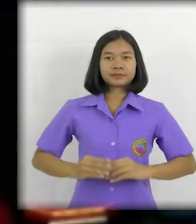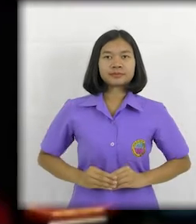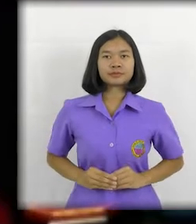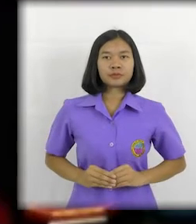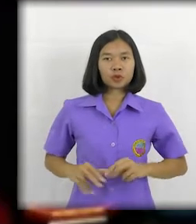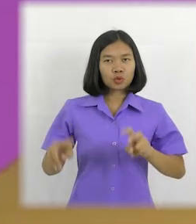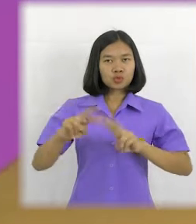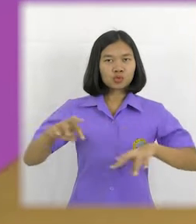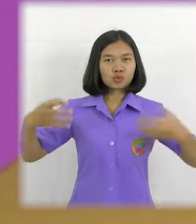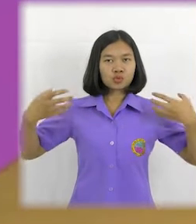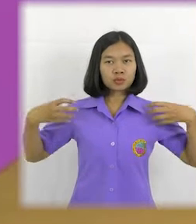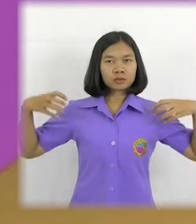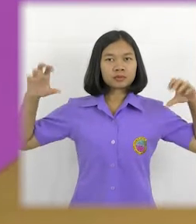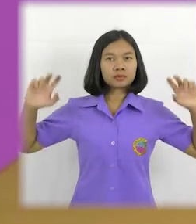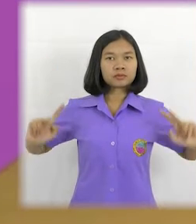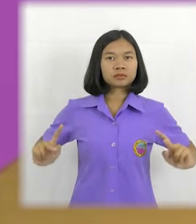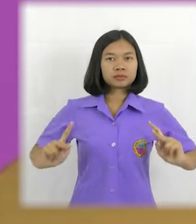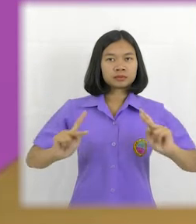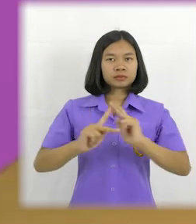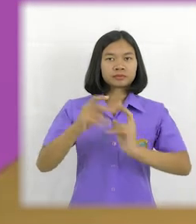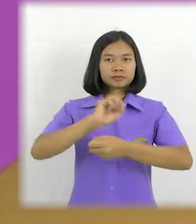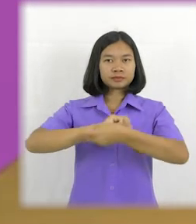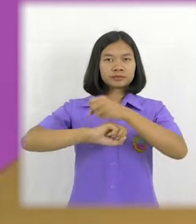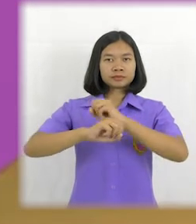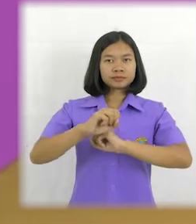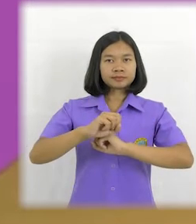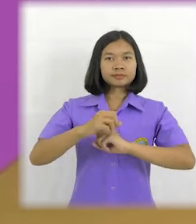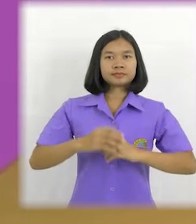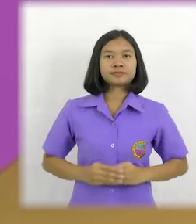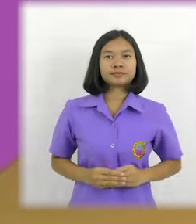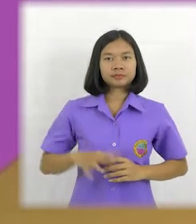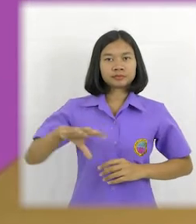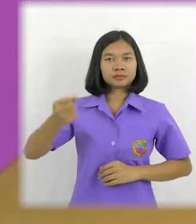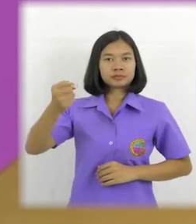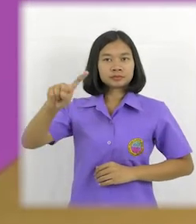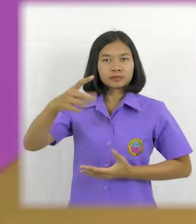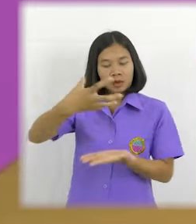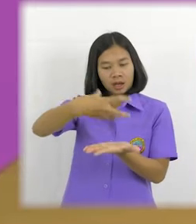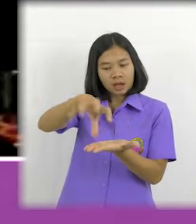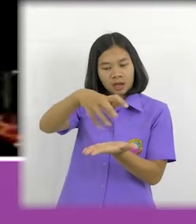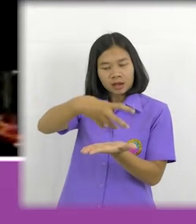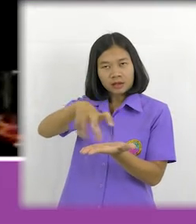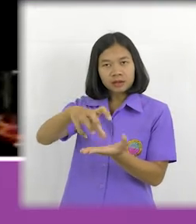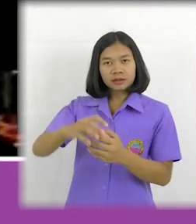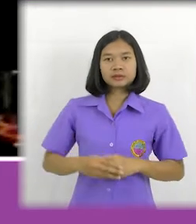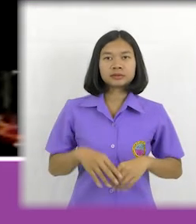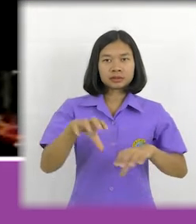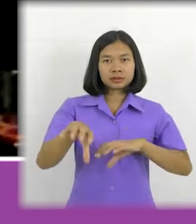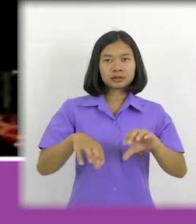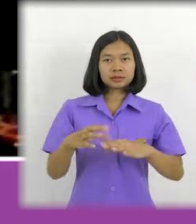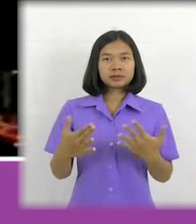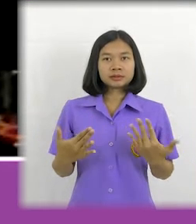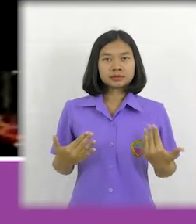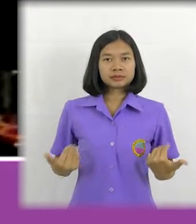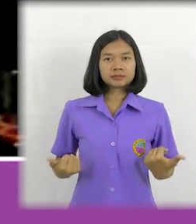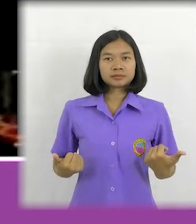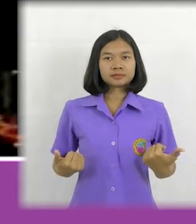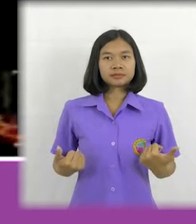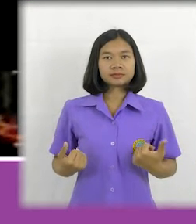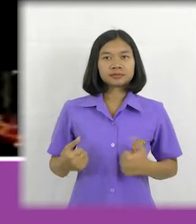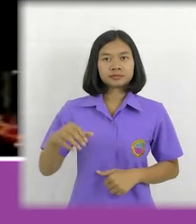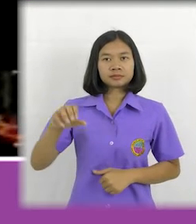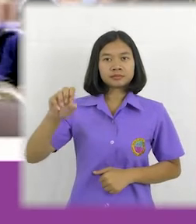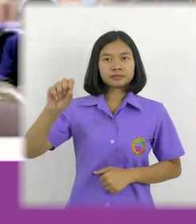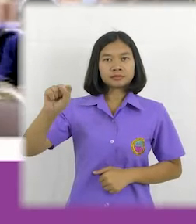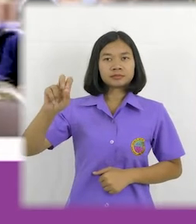เปิดและนายธนากรดอนเหนือผู้ตรวจราชการกระทรวงศึกษาธิการปฏิบัติหน้าที่ศึกษาธิการภาค11กล่าวรายงาน